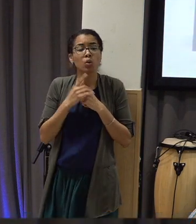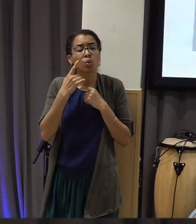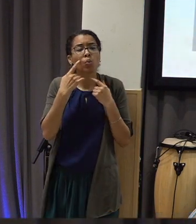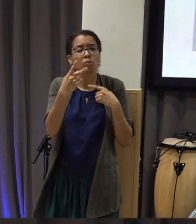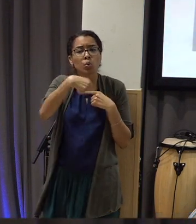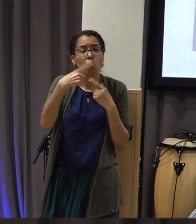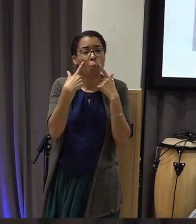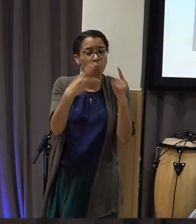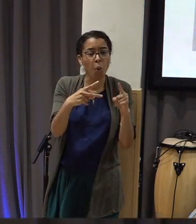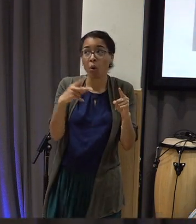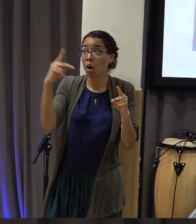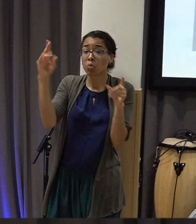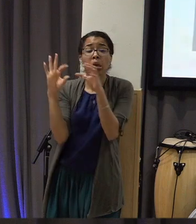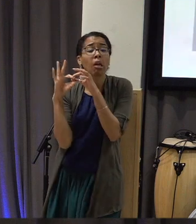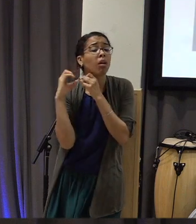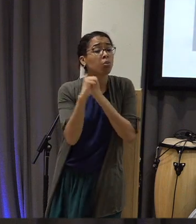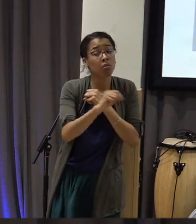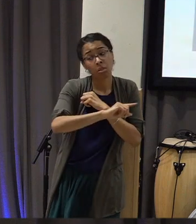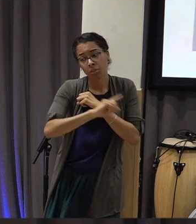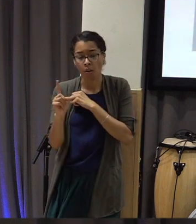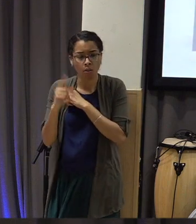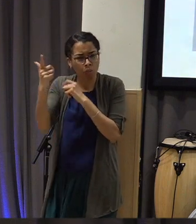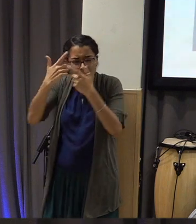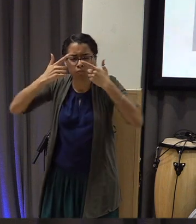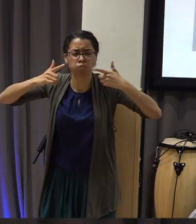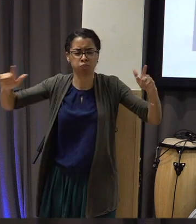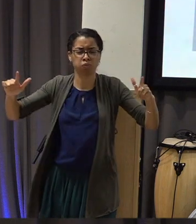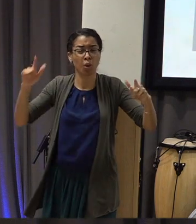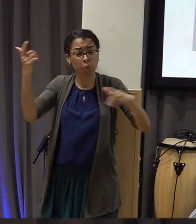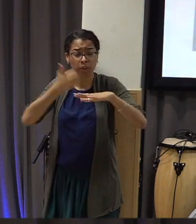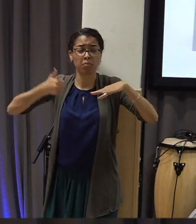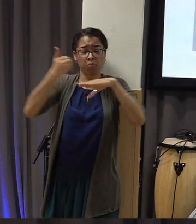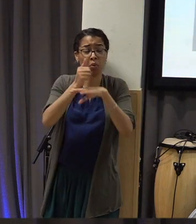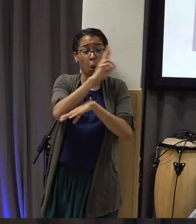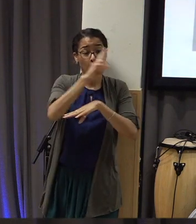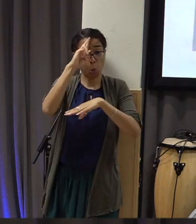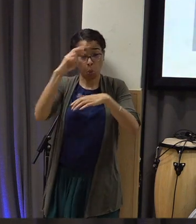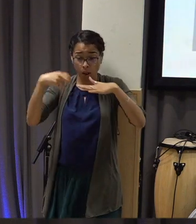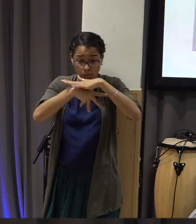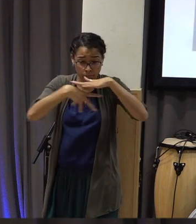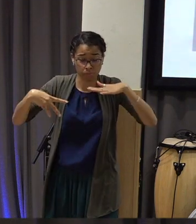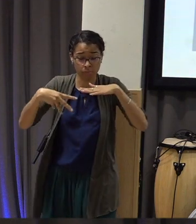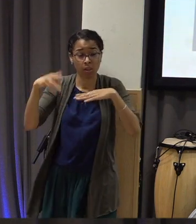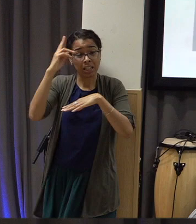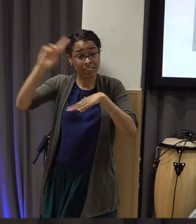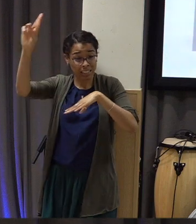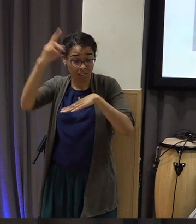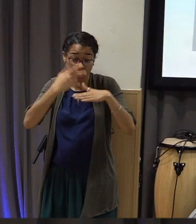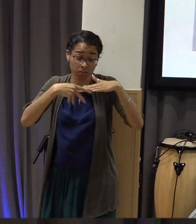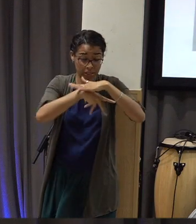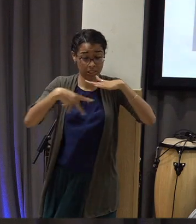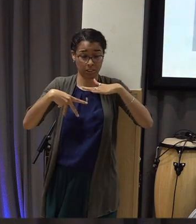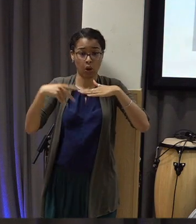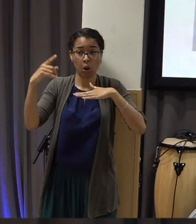et invisible. Il est le bienheureux et seul souverain, le roi des rois et le seigneur des seigneurs, qui habite une